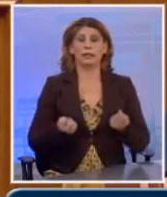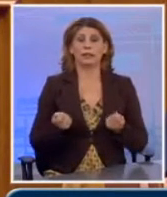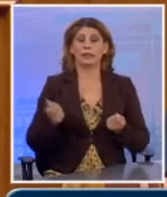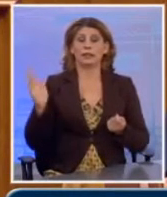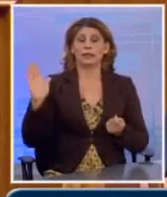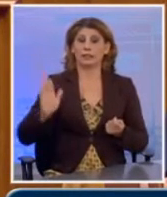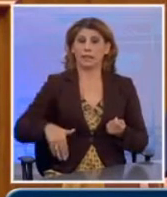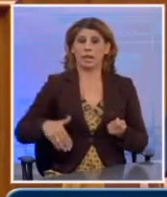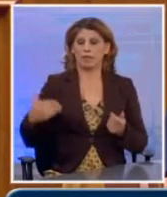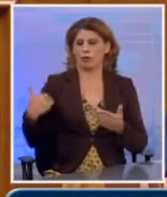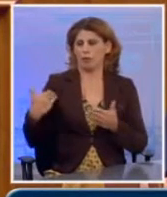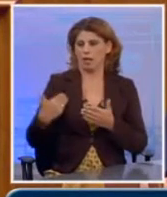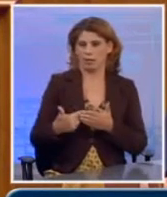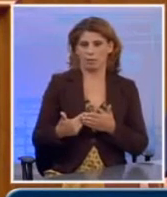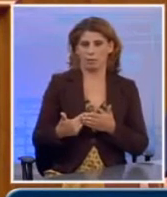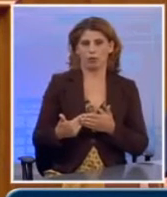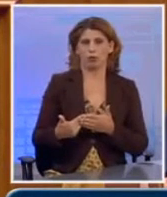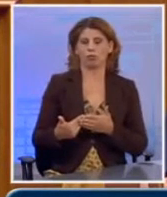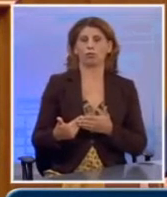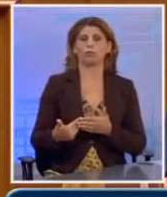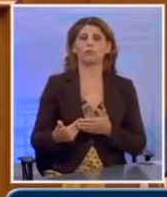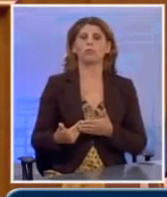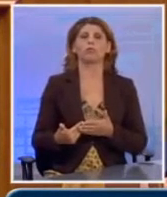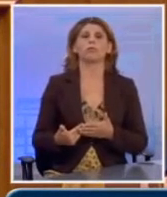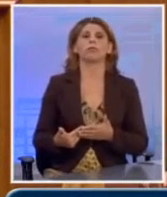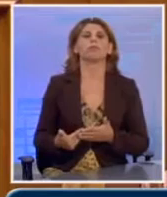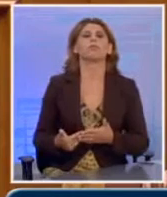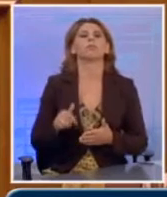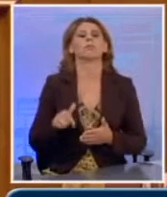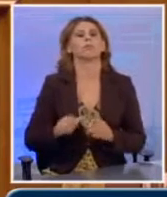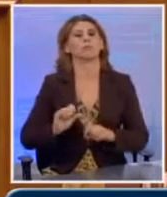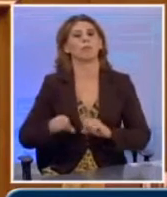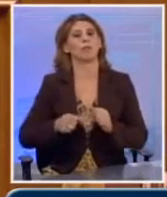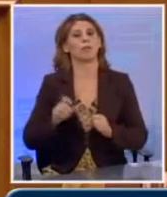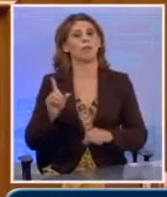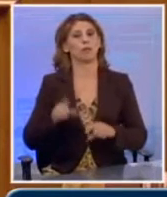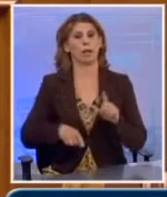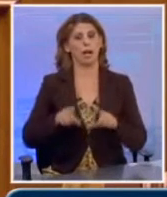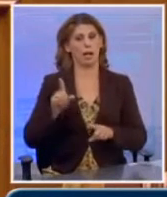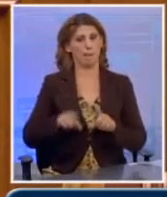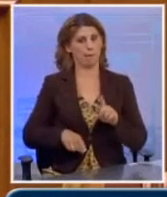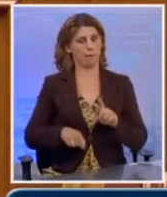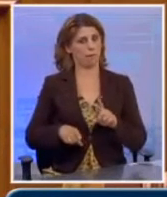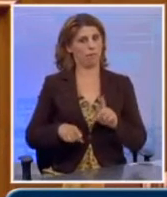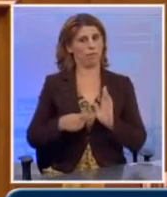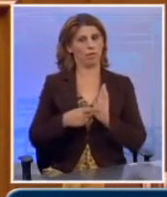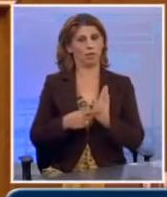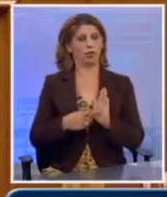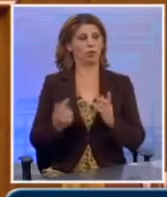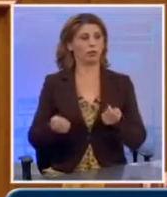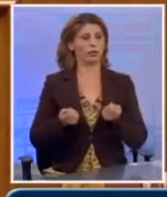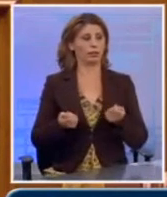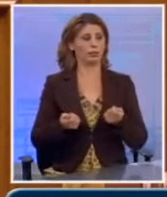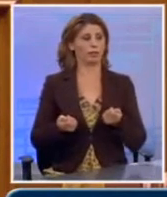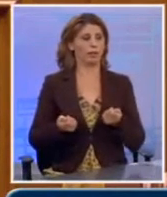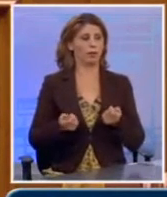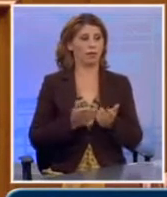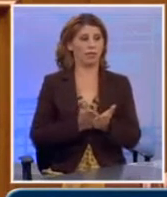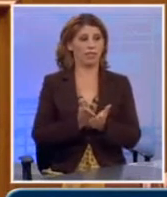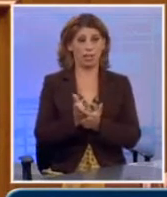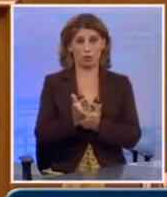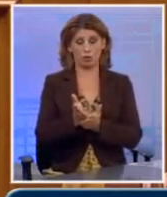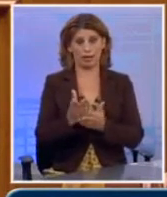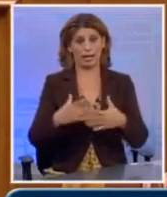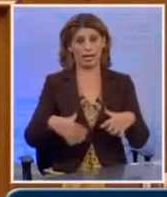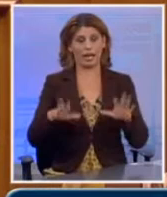του τελευταίου διαστήματος και αυτά που προσπαθούν κάποιοι να εμφανίσουν ότι συμβαίνουν στη δικαιοσύνη.